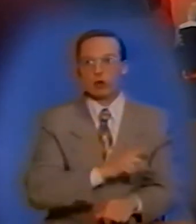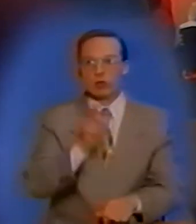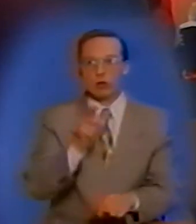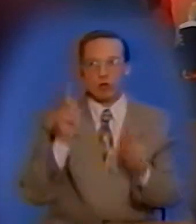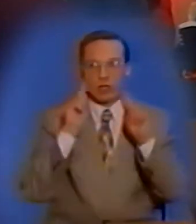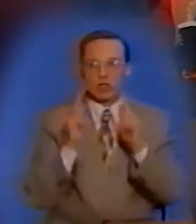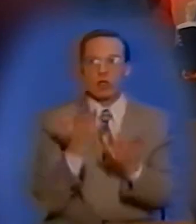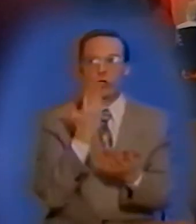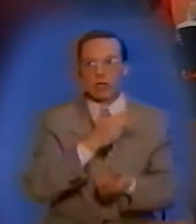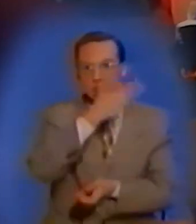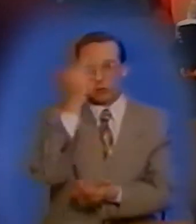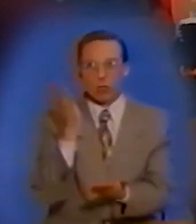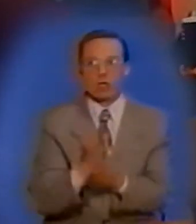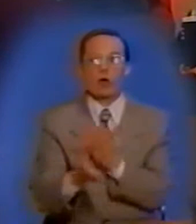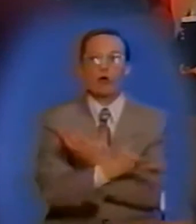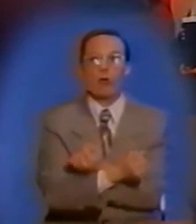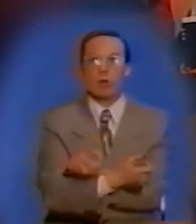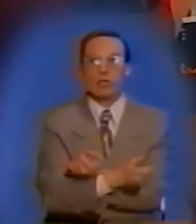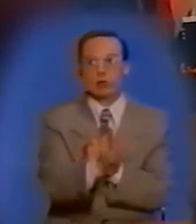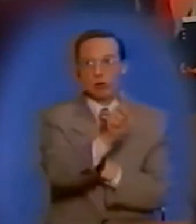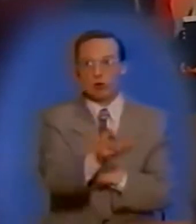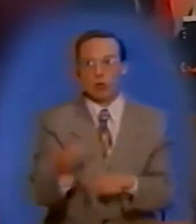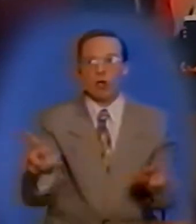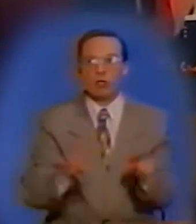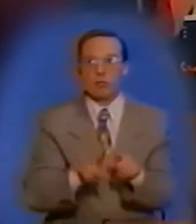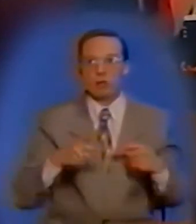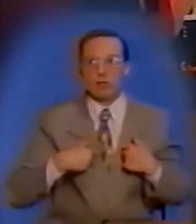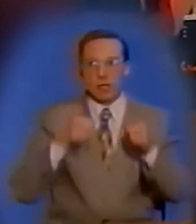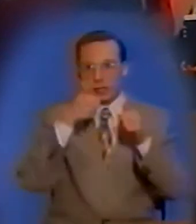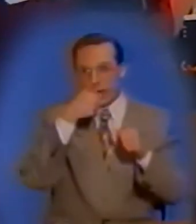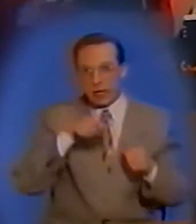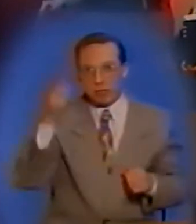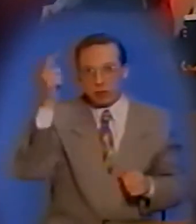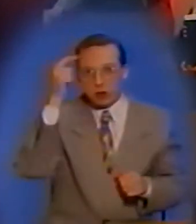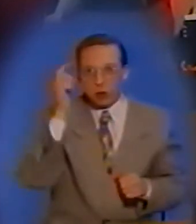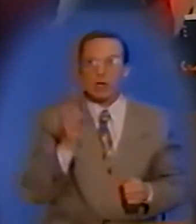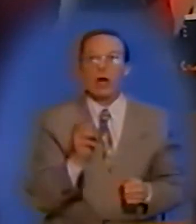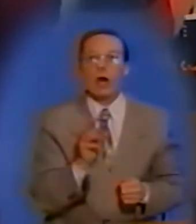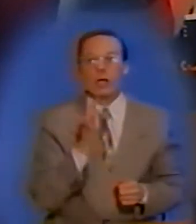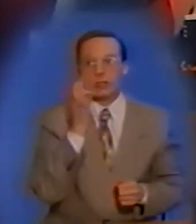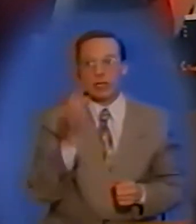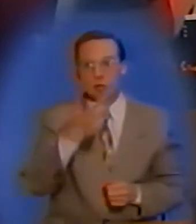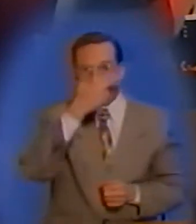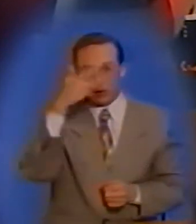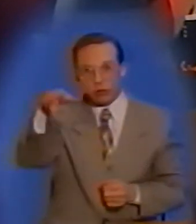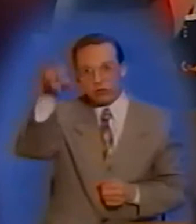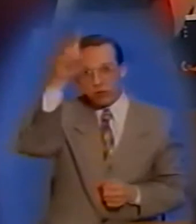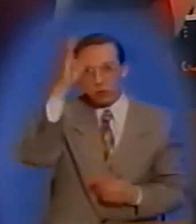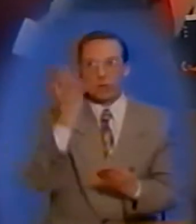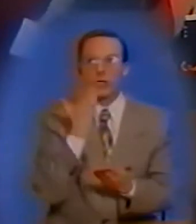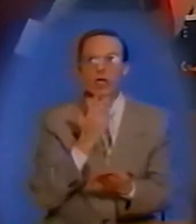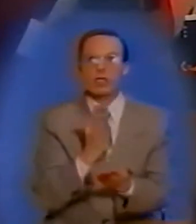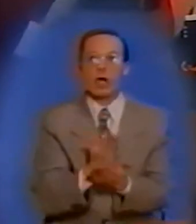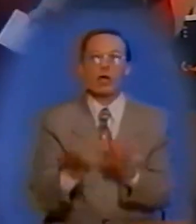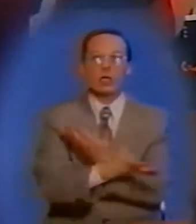nežino, kiek Lietuvoje yra homoseksualių žmonių. Lygiai taip pat mes negalime žinoti, ar tarkime Lietuvos vyriausybėje, kiek yra